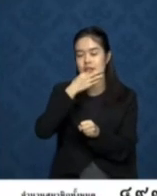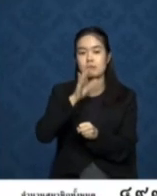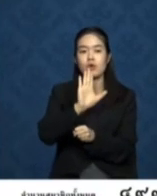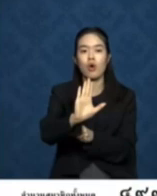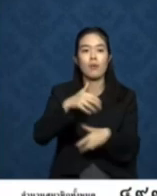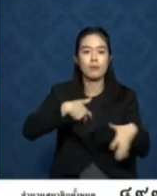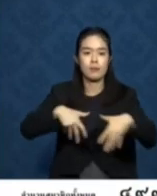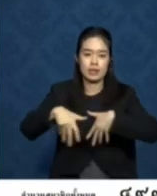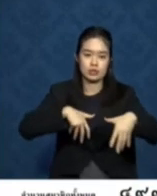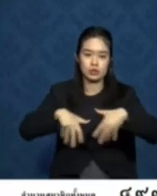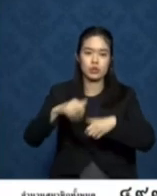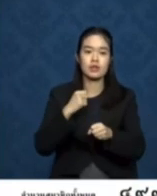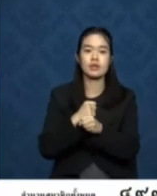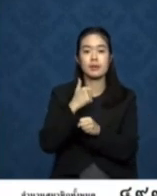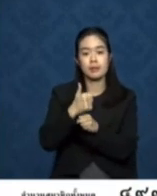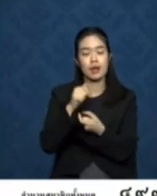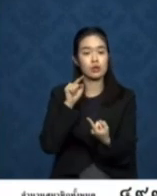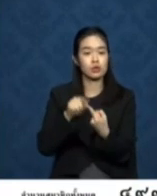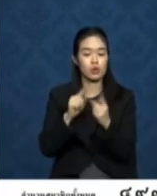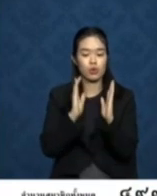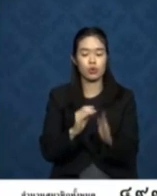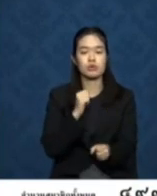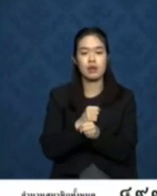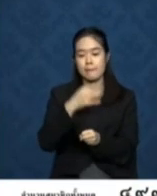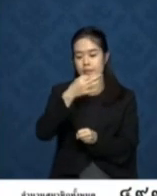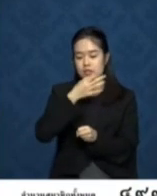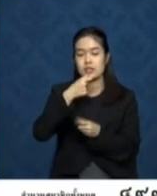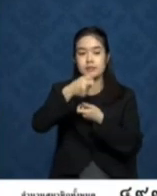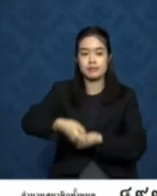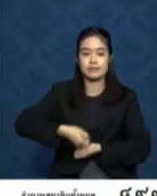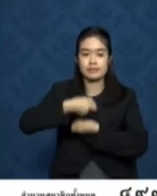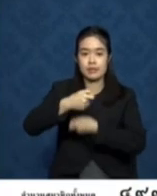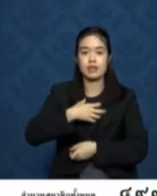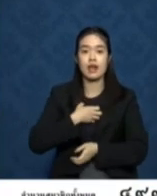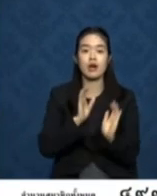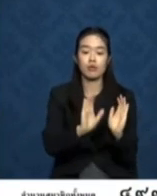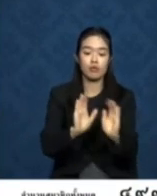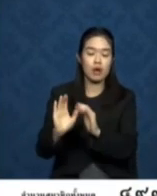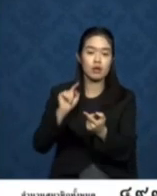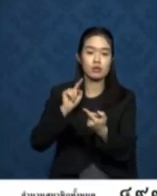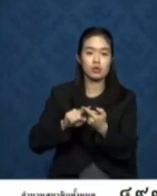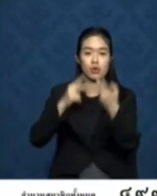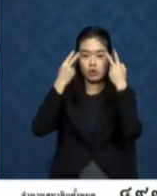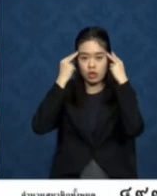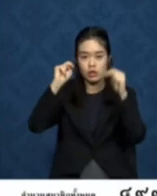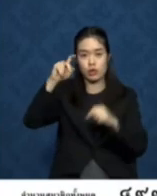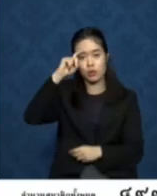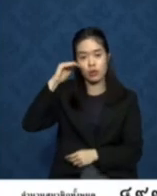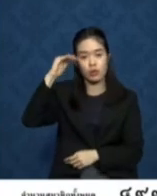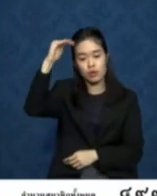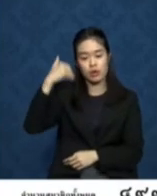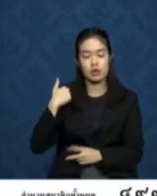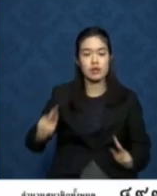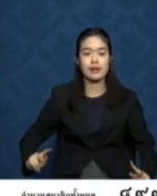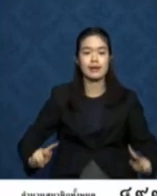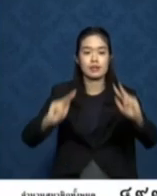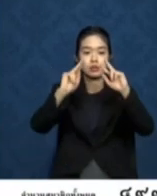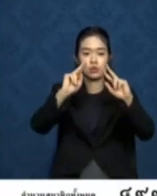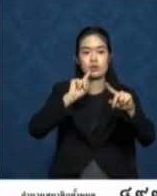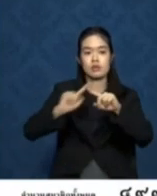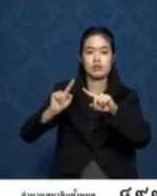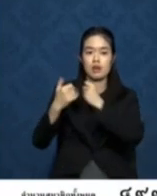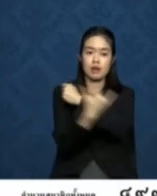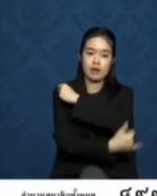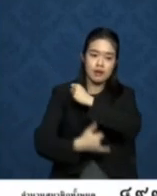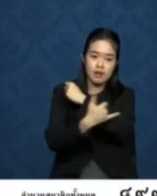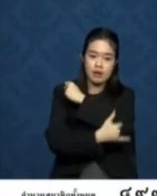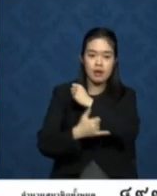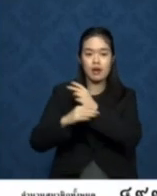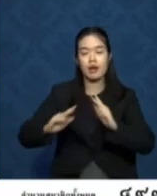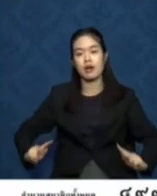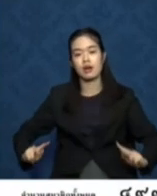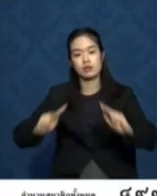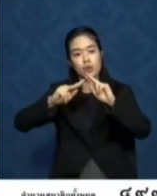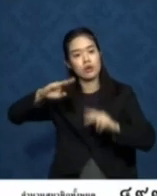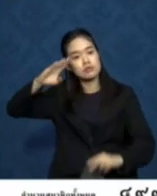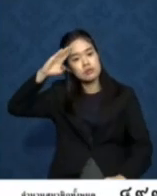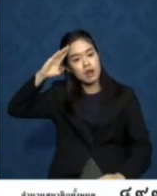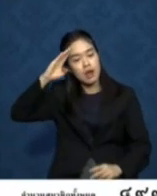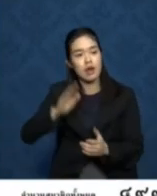บ